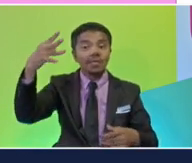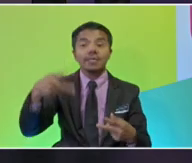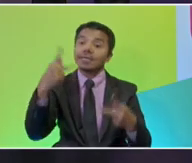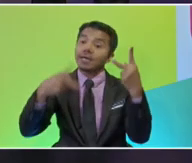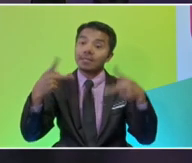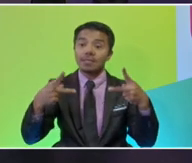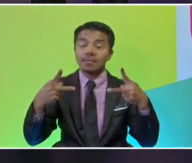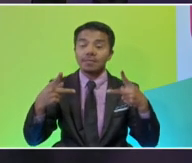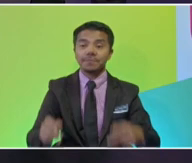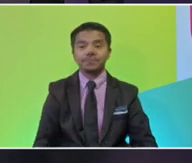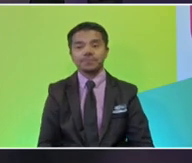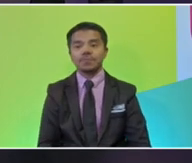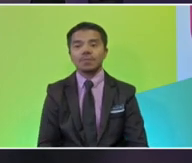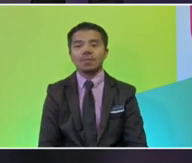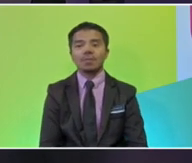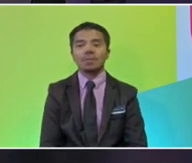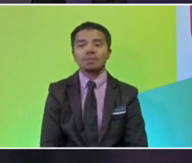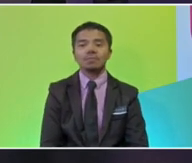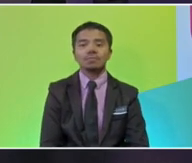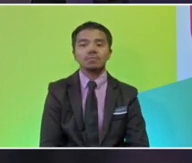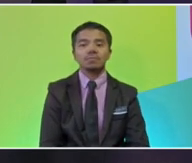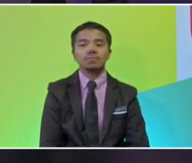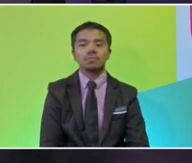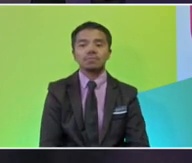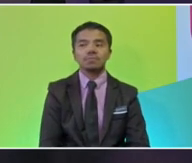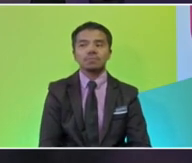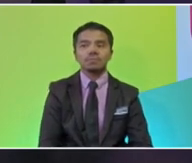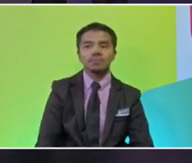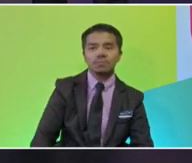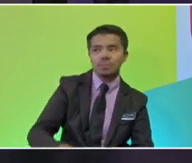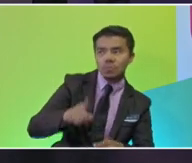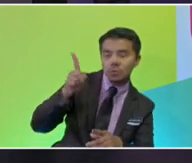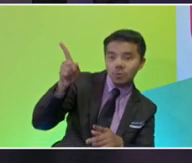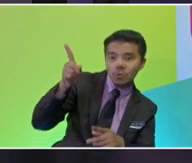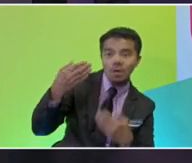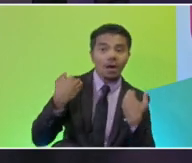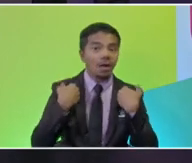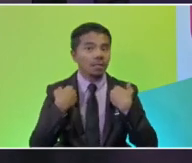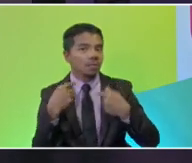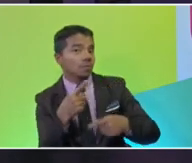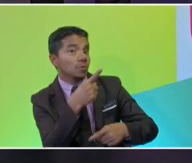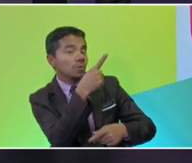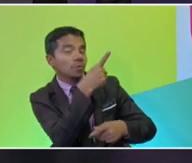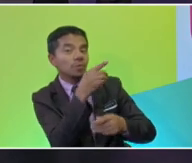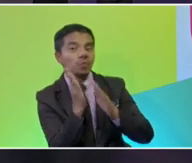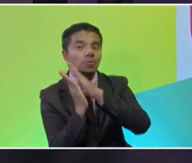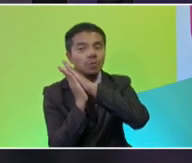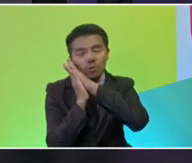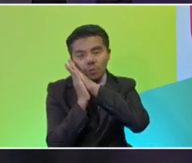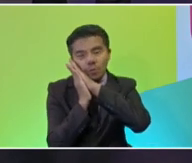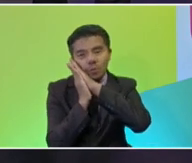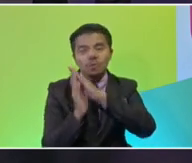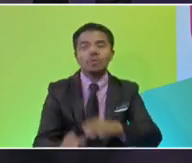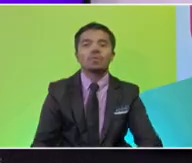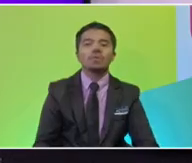pejamiran memperhatikan juga ini juga dalam kategori lampu di ujung sana itu ada lampu tidur dan Lepas itu di sebelahnya tuh ada